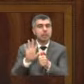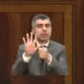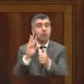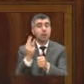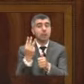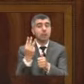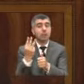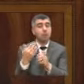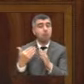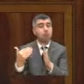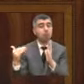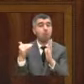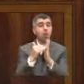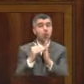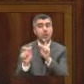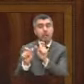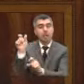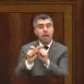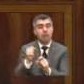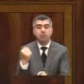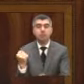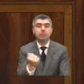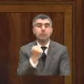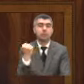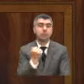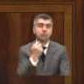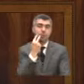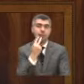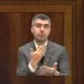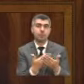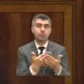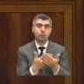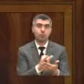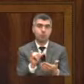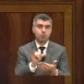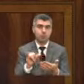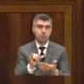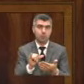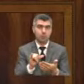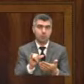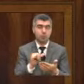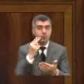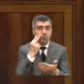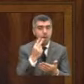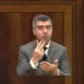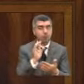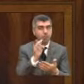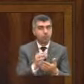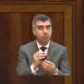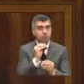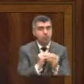اللي كيتسناونا اش كنديروا. حنا كنديروا المجهود اللي قادين عليه، الا بان لكم شي حاجه ما نديروا زايده قولوها